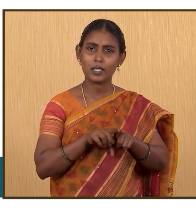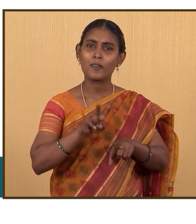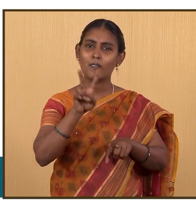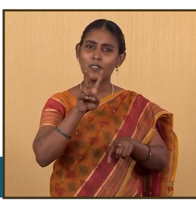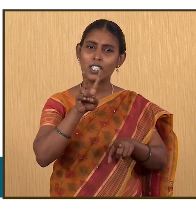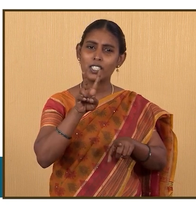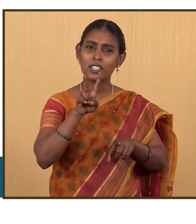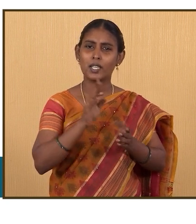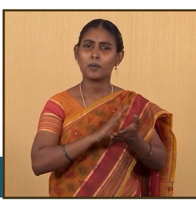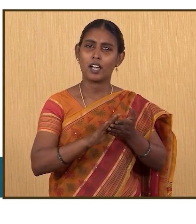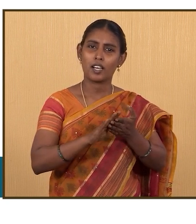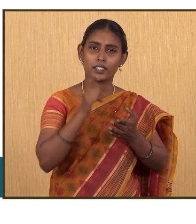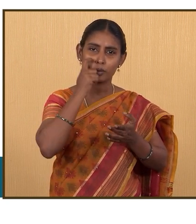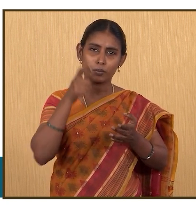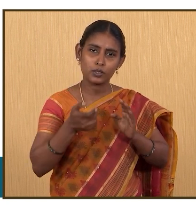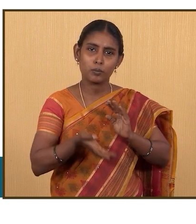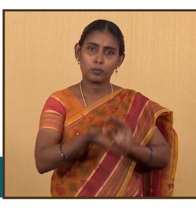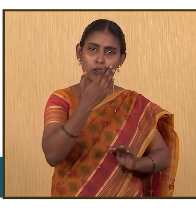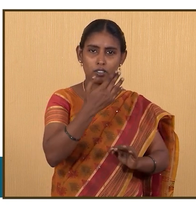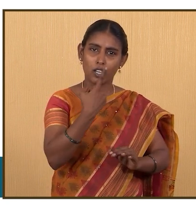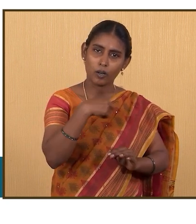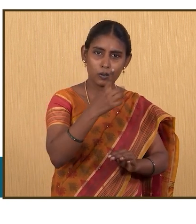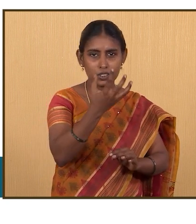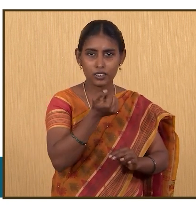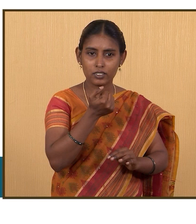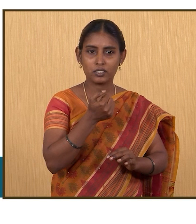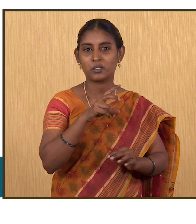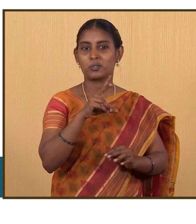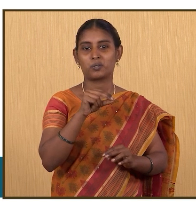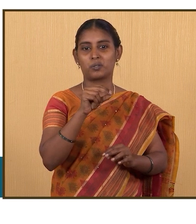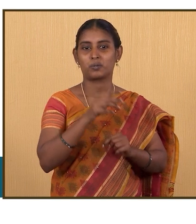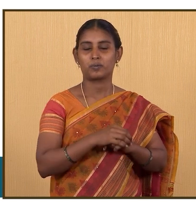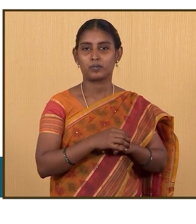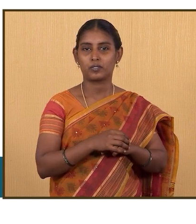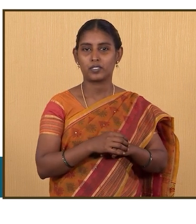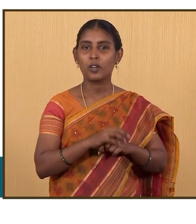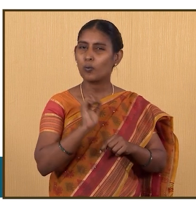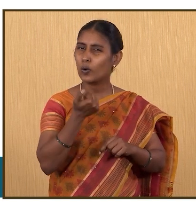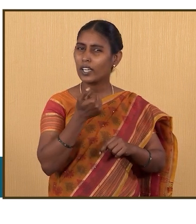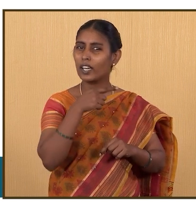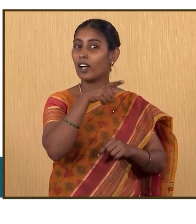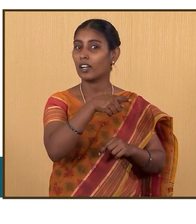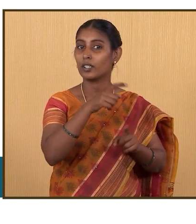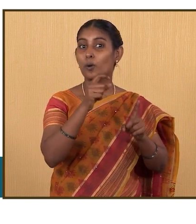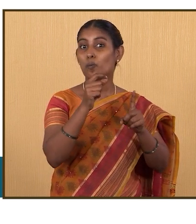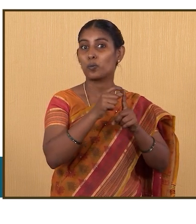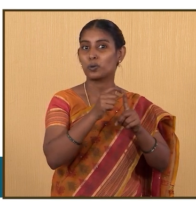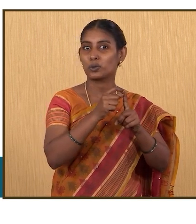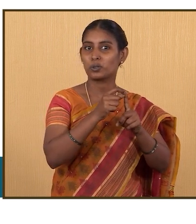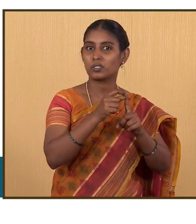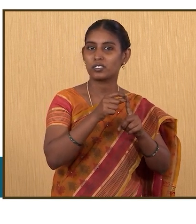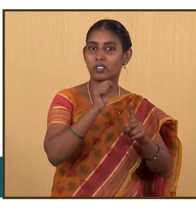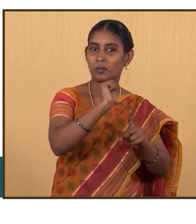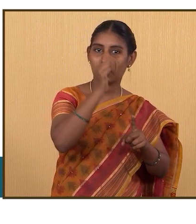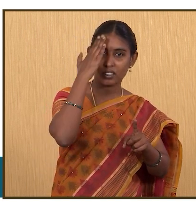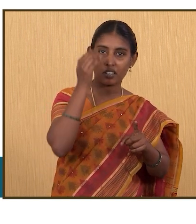அங்கே போன உடனே அவருக்கு பர்மிஷன் கிடைச்சிருதா அப்படின்னு பார்த்தா, இல்லை. ஏன் அப்படின்னு பார்த்தோன்னா, அங்கே போர்ச்சுகீசியர்களோட